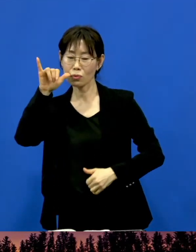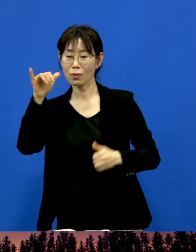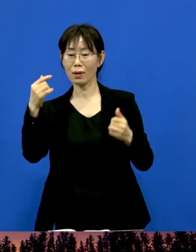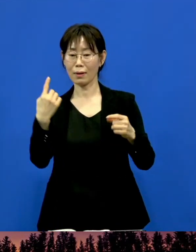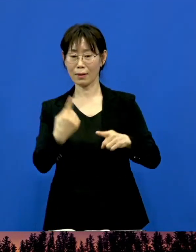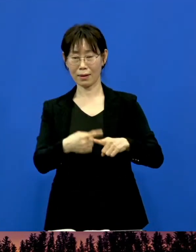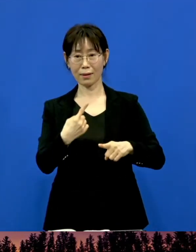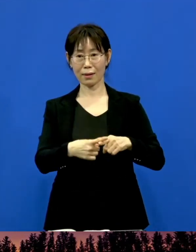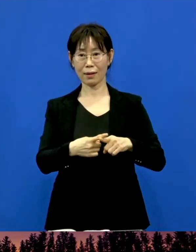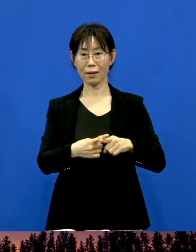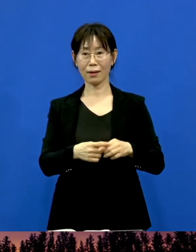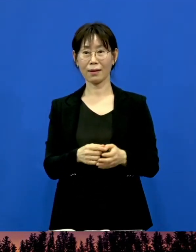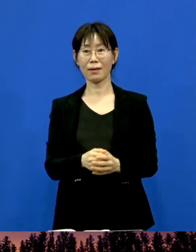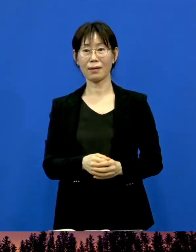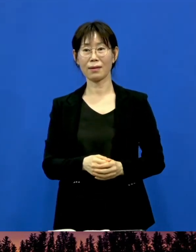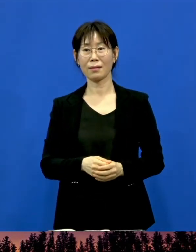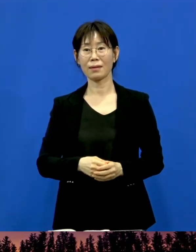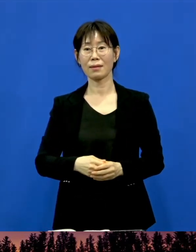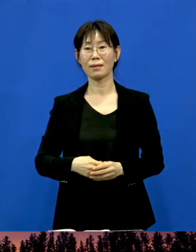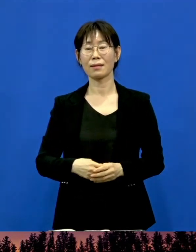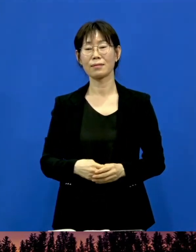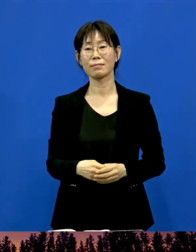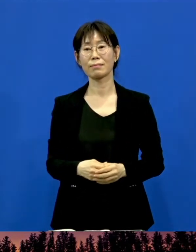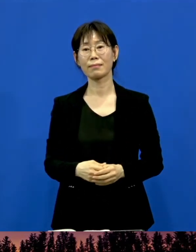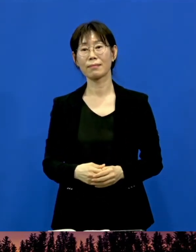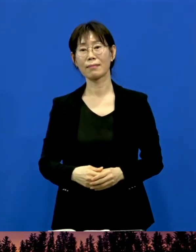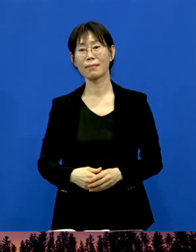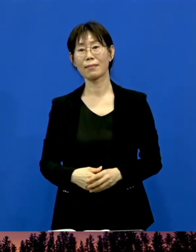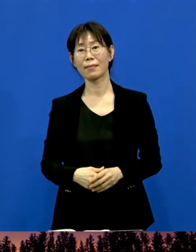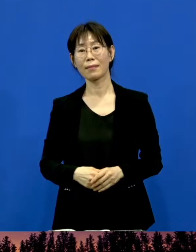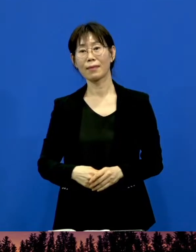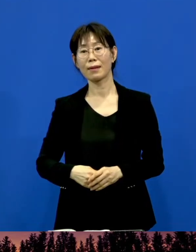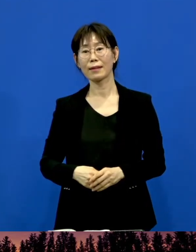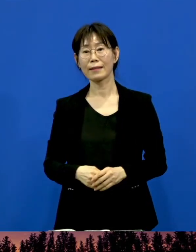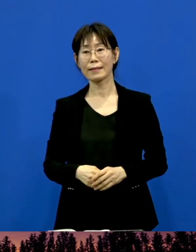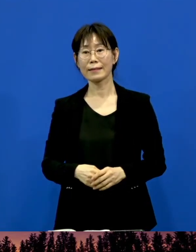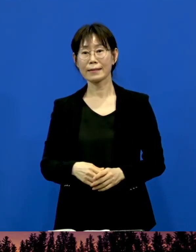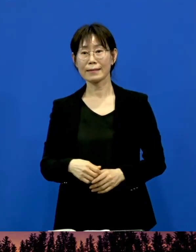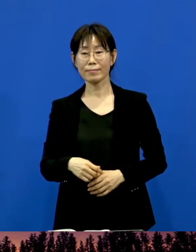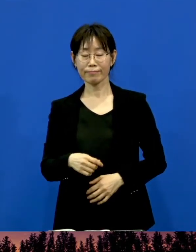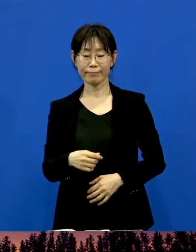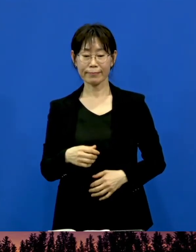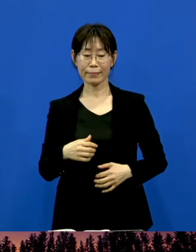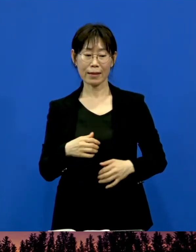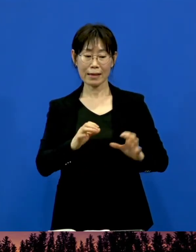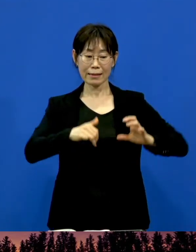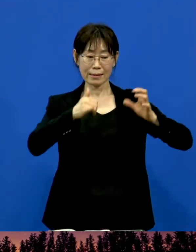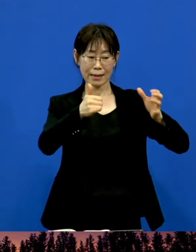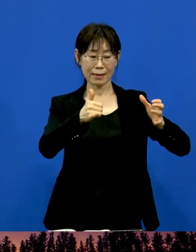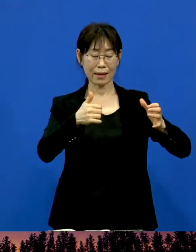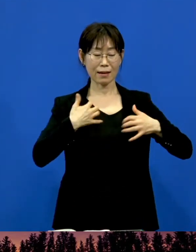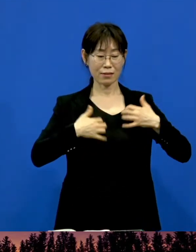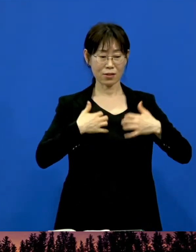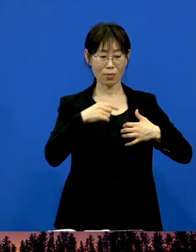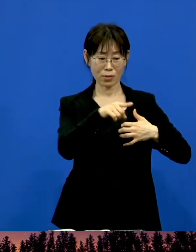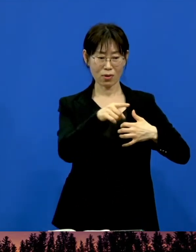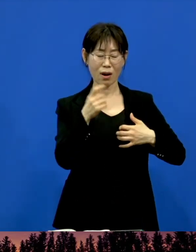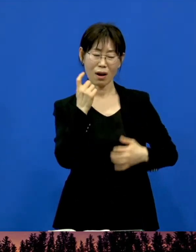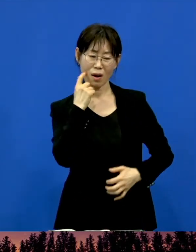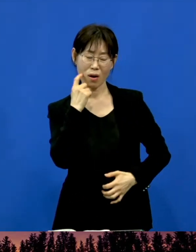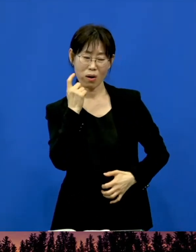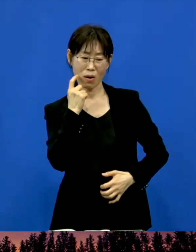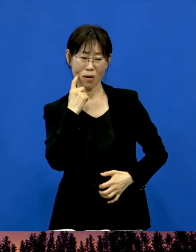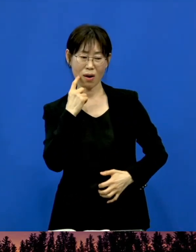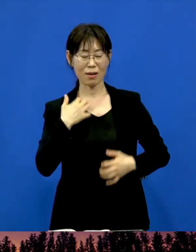근데 사람들은 공허하게 만드는 실체를 알지 못하죠. 거짓된 즐거움을 추구하는 것이 강할수록 나중에 치러야